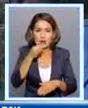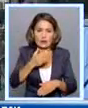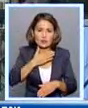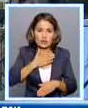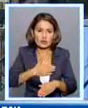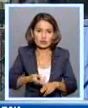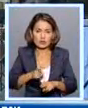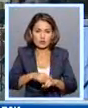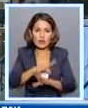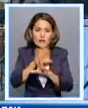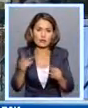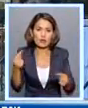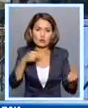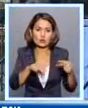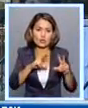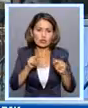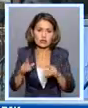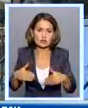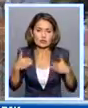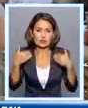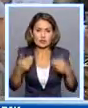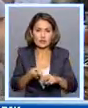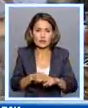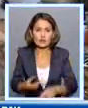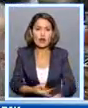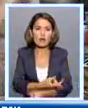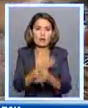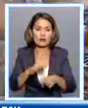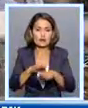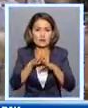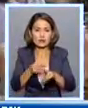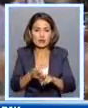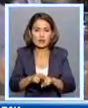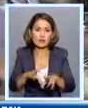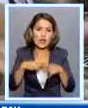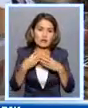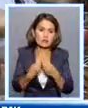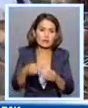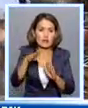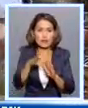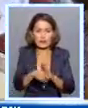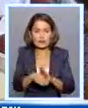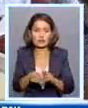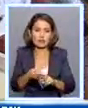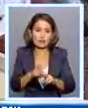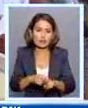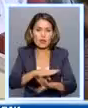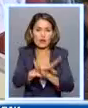да есебікпен жетулерін тіледі. Сән мен салтанаты тең жарасқан шара кезінде жағдайы төмен адамдарға сыйлықтар тарту етіліп,